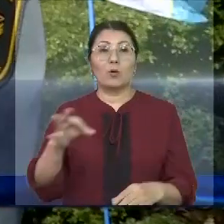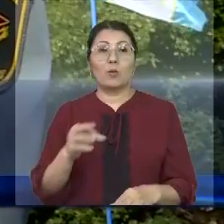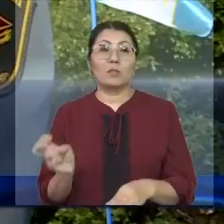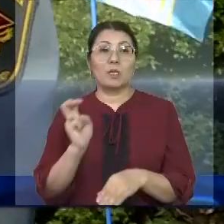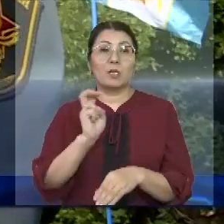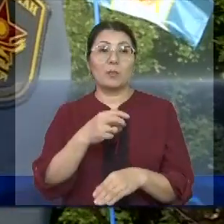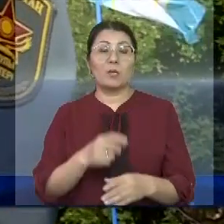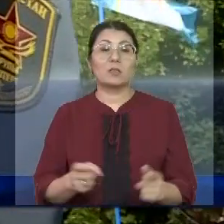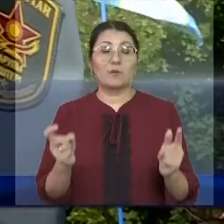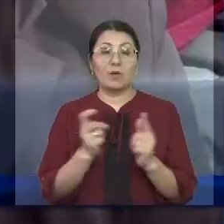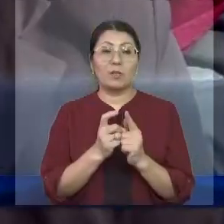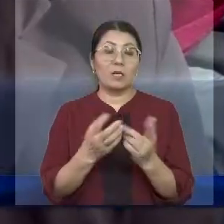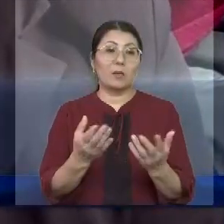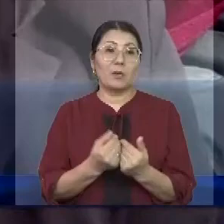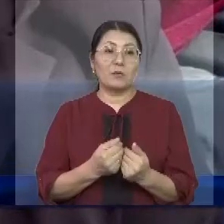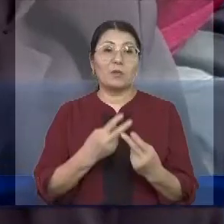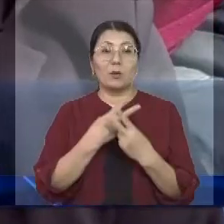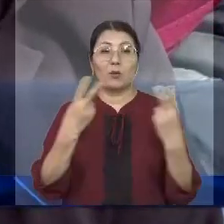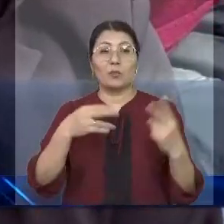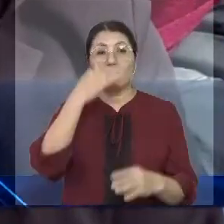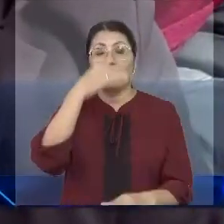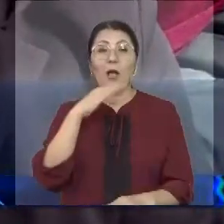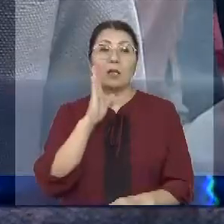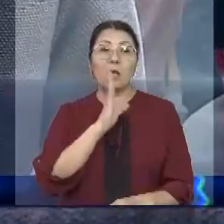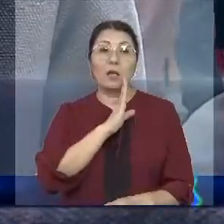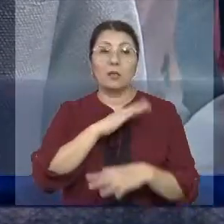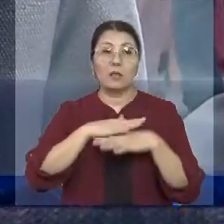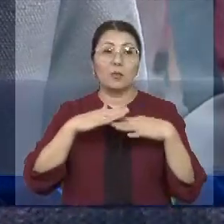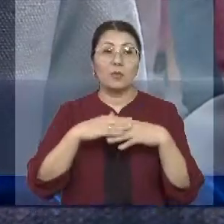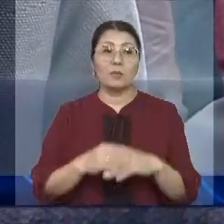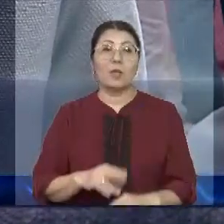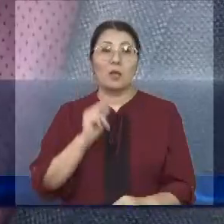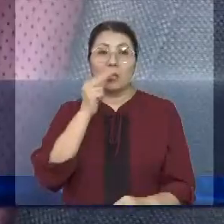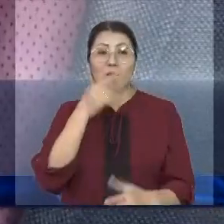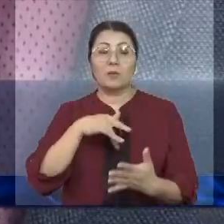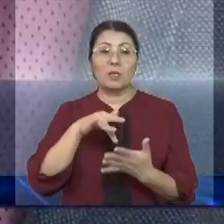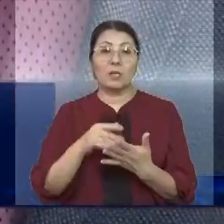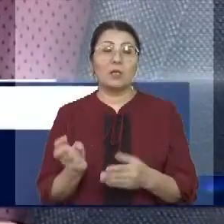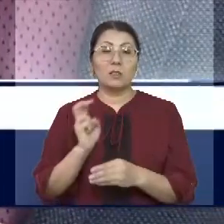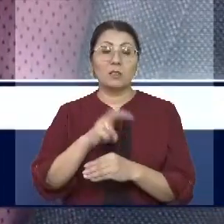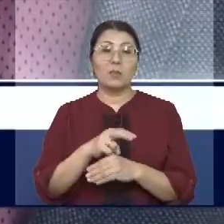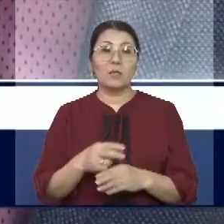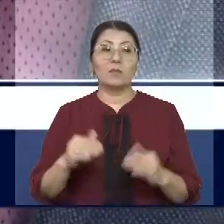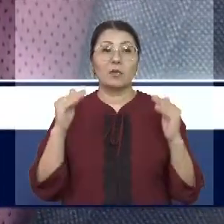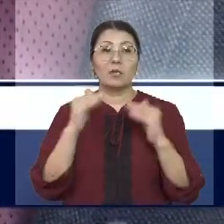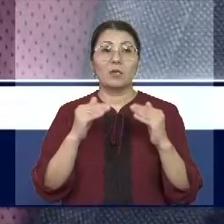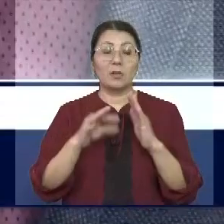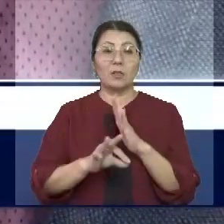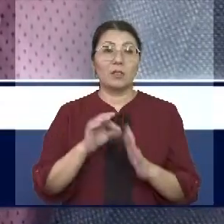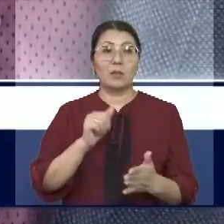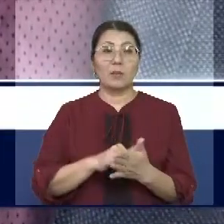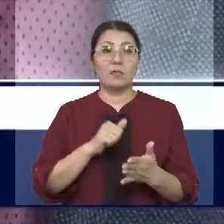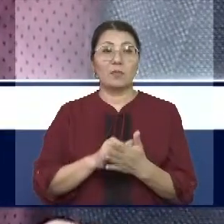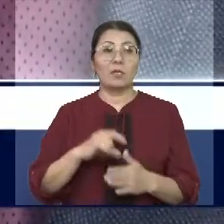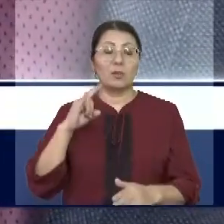жиылған. Ант қабылдау рәсімін көру үшін алыстан келген ата-аналар көп. Біз Шымкент қаласынан келдік. Бұл институт таңдауға себеп ол